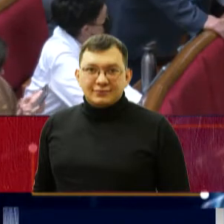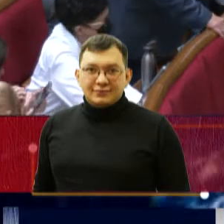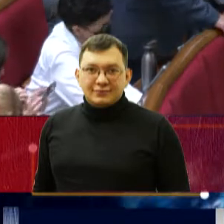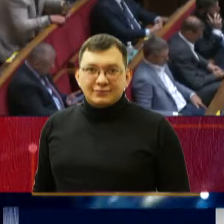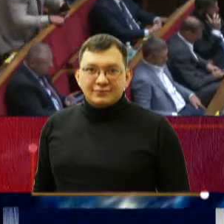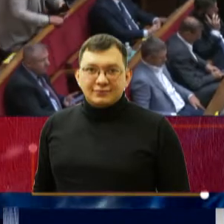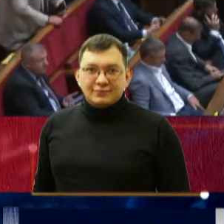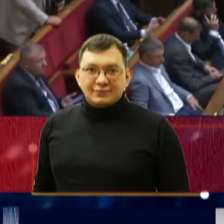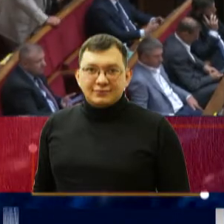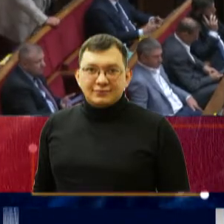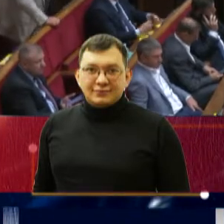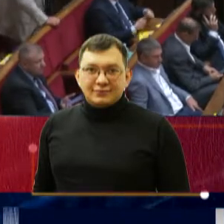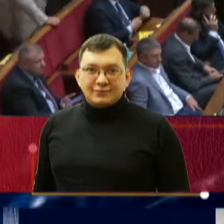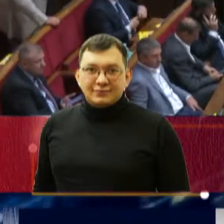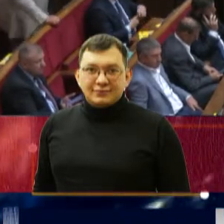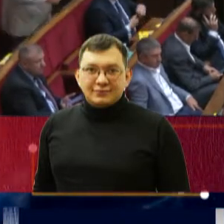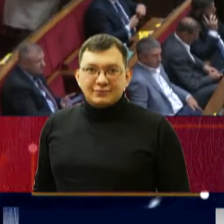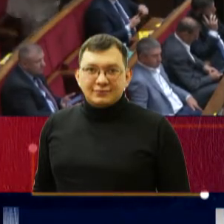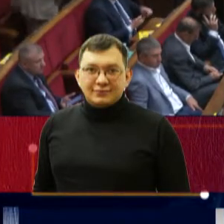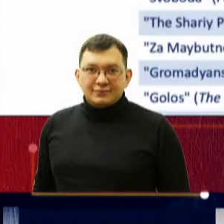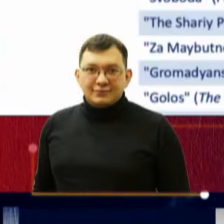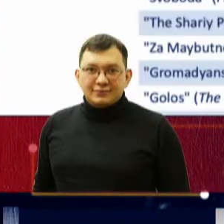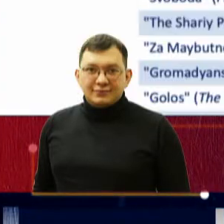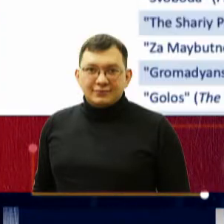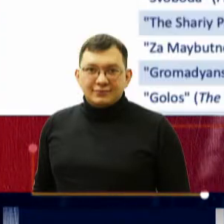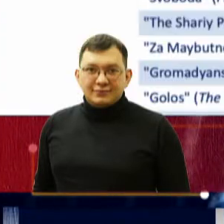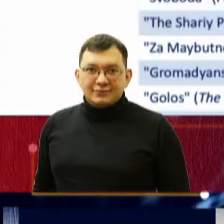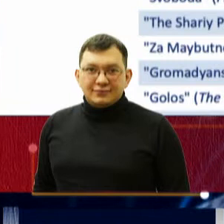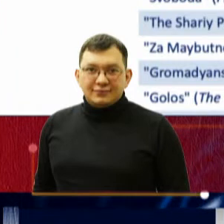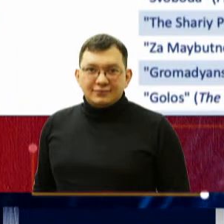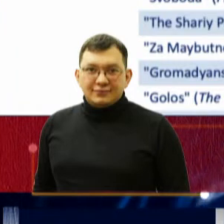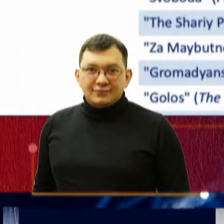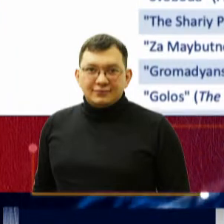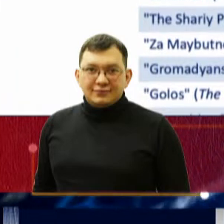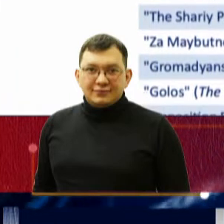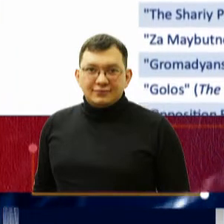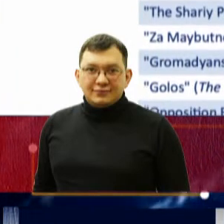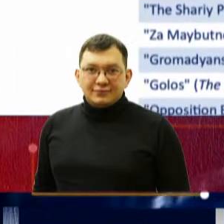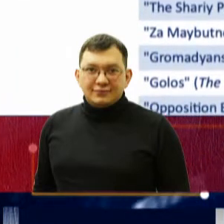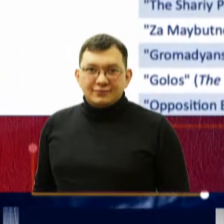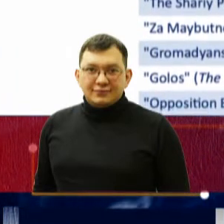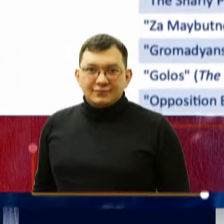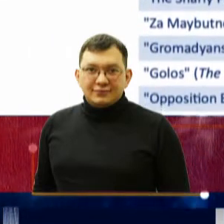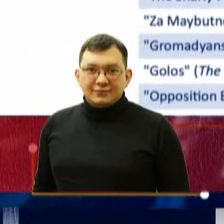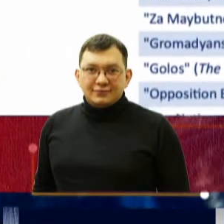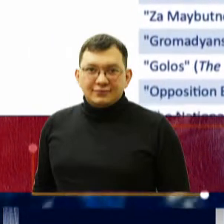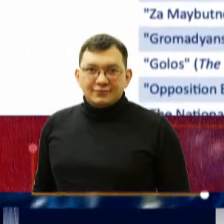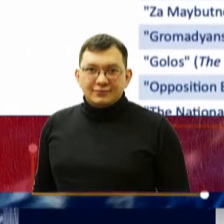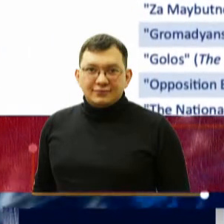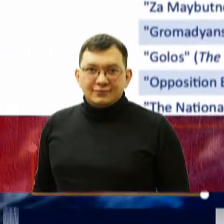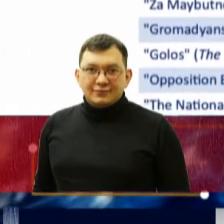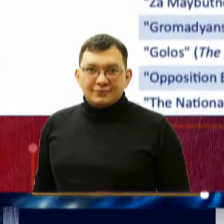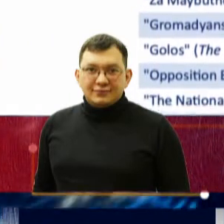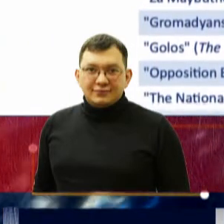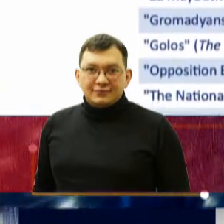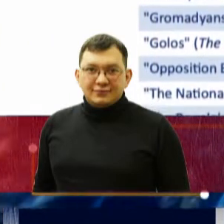«Європейська солідарність» 16,2%, «Батьківщина» 10,8%, «Розумна політика» 6,2%, «Сила і честь» 5,3.